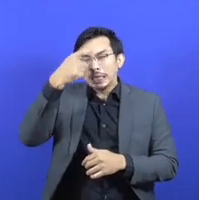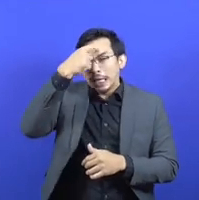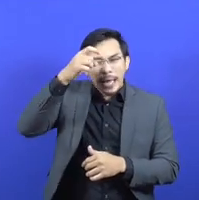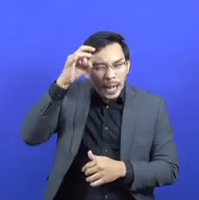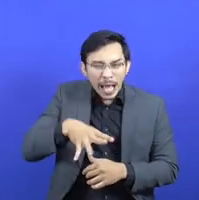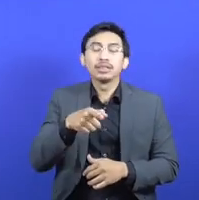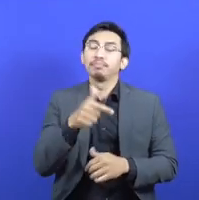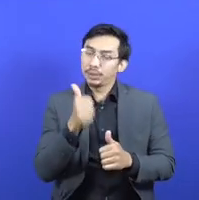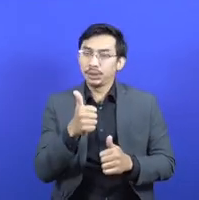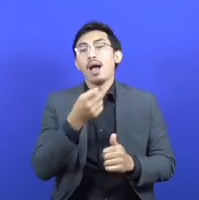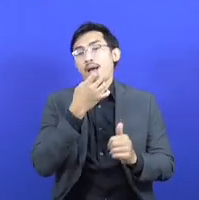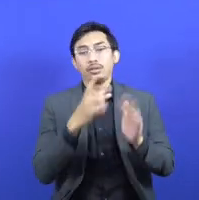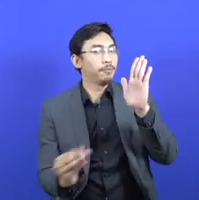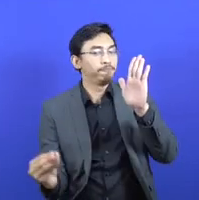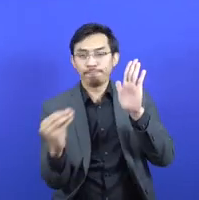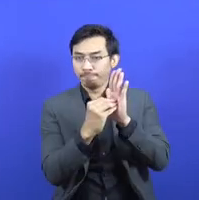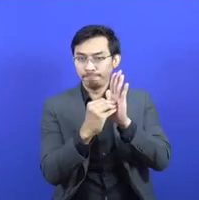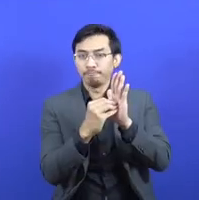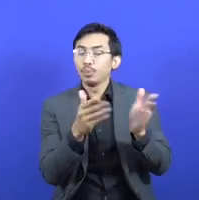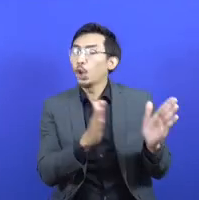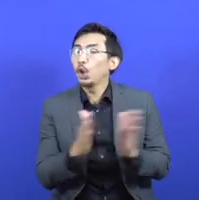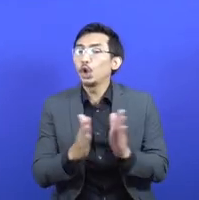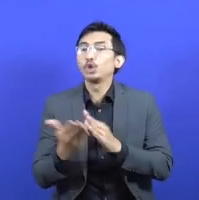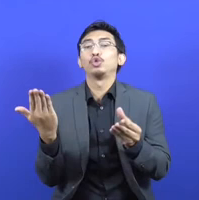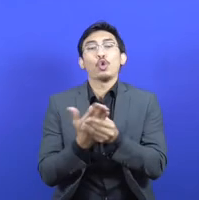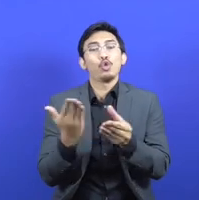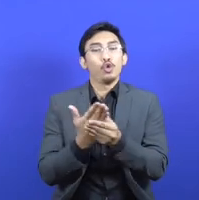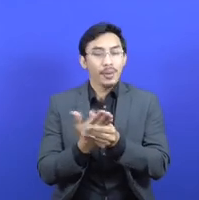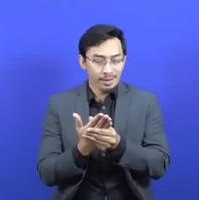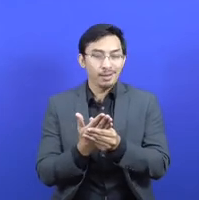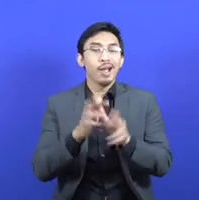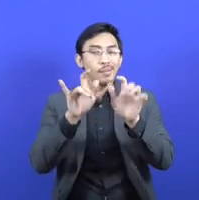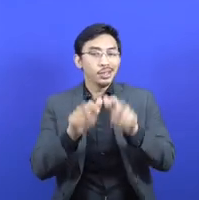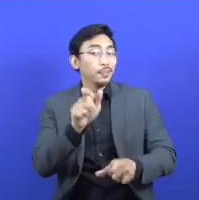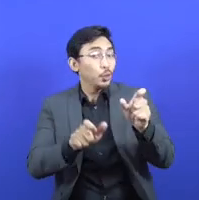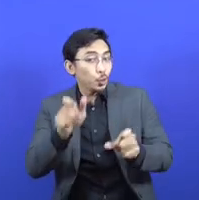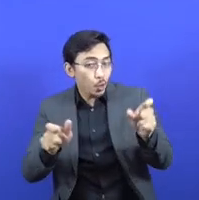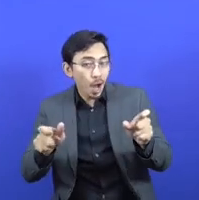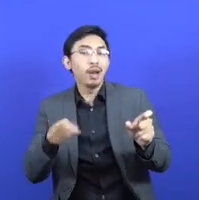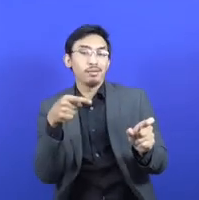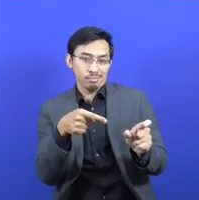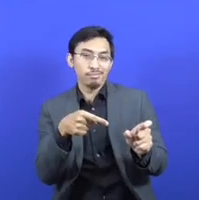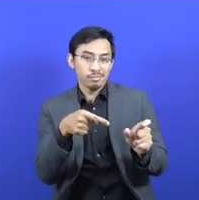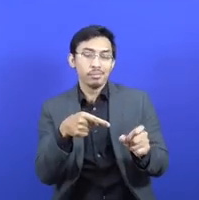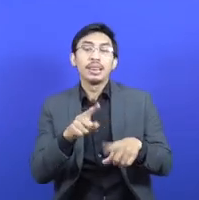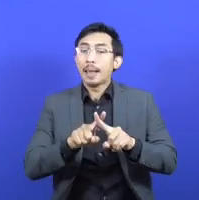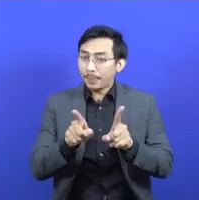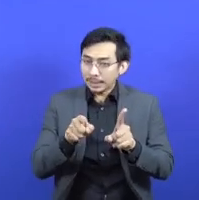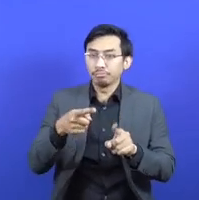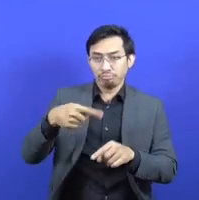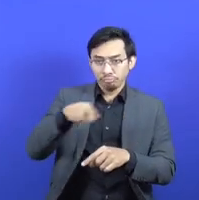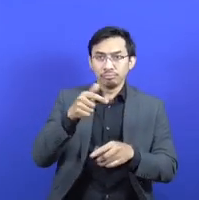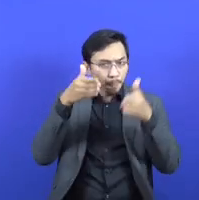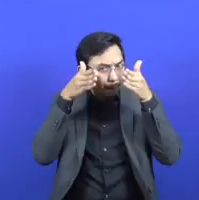Klausul sakit keras dapat dijadikan justifikasi dalam mengurus dokumen administrasi kependudukan yang diperlukan.